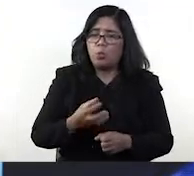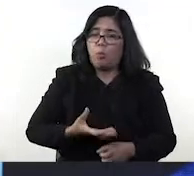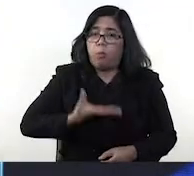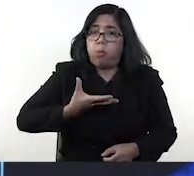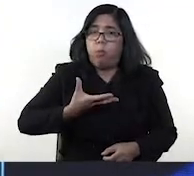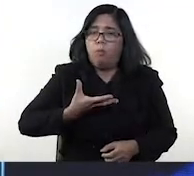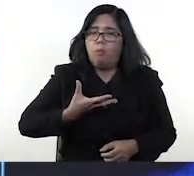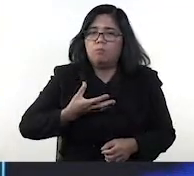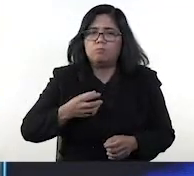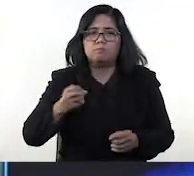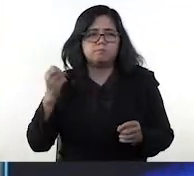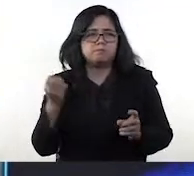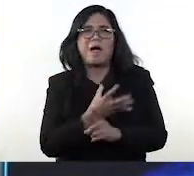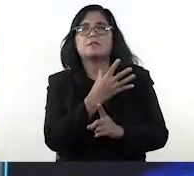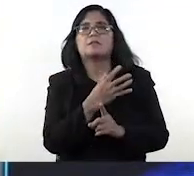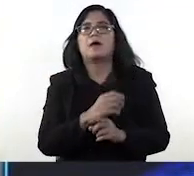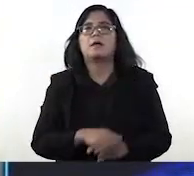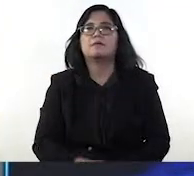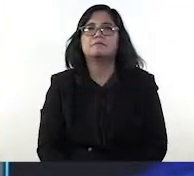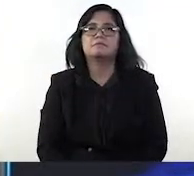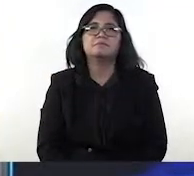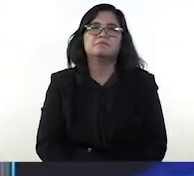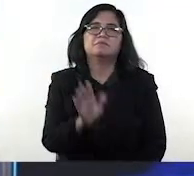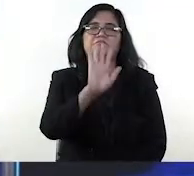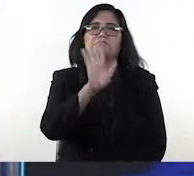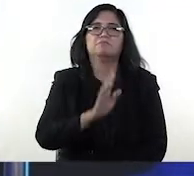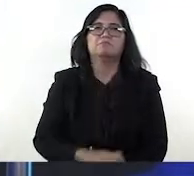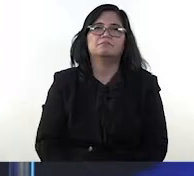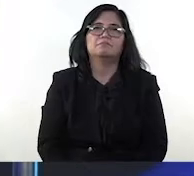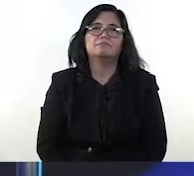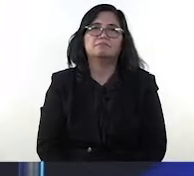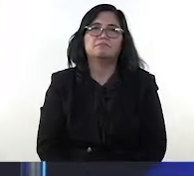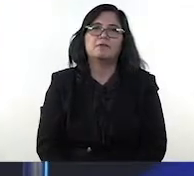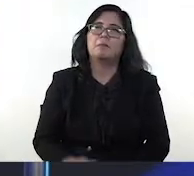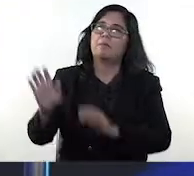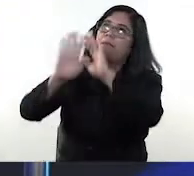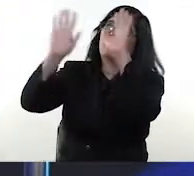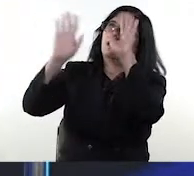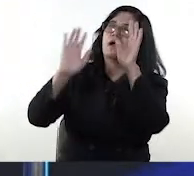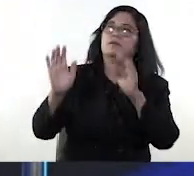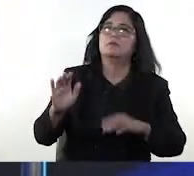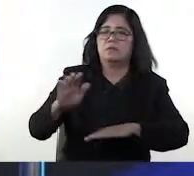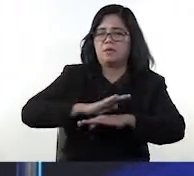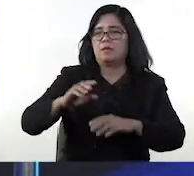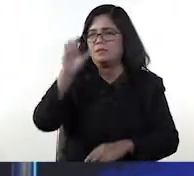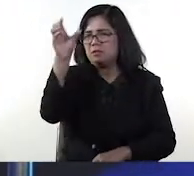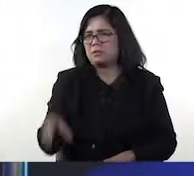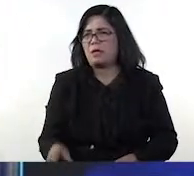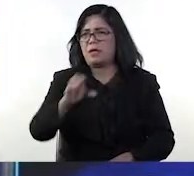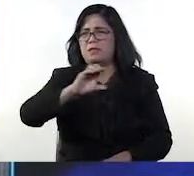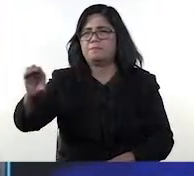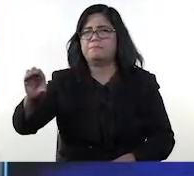kekerasan kekasaran Hai bayangkan Hai dan kayu salib